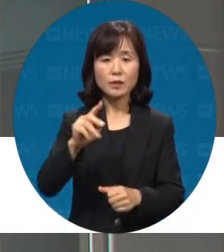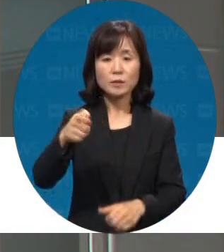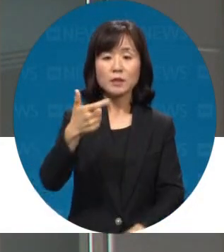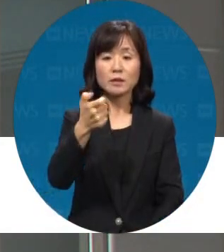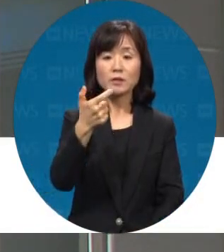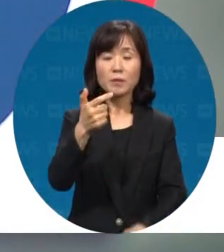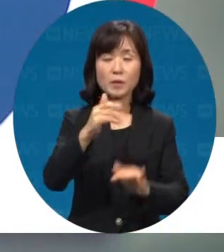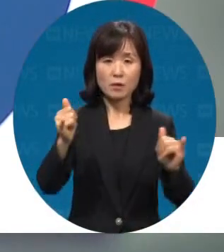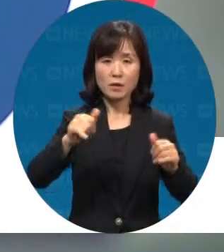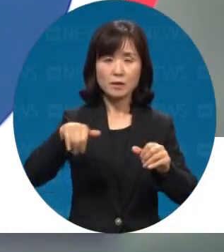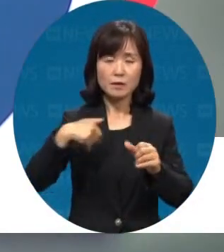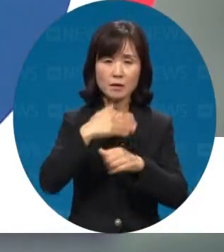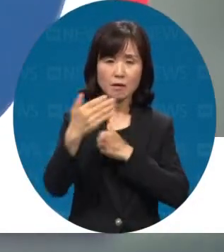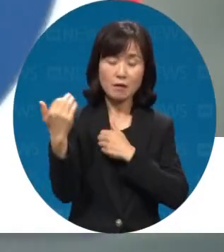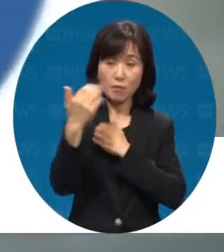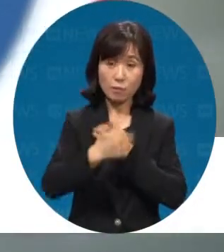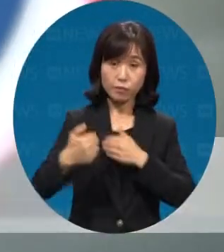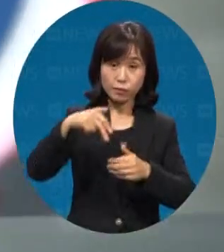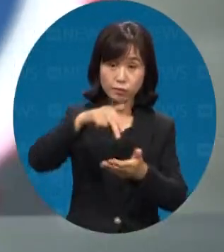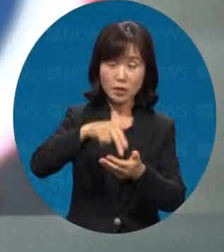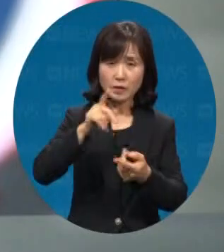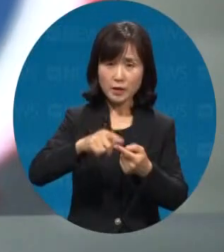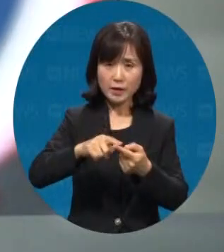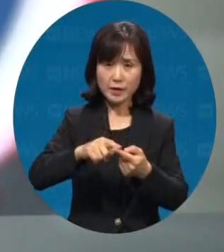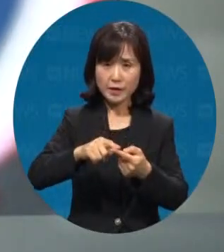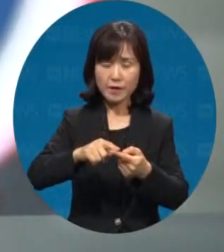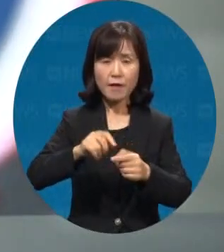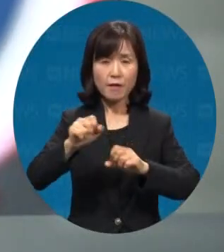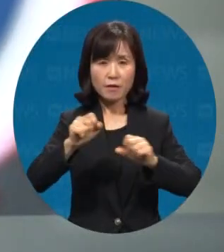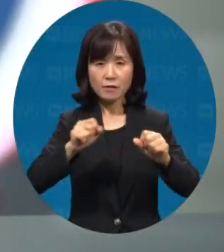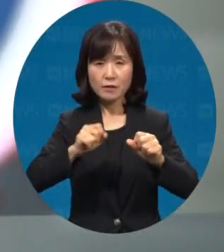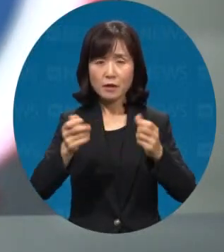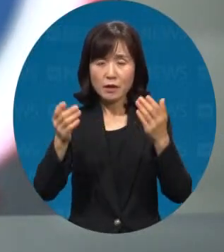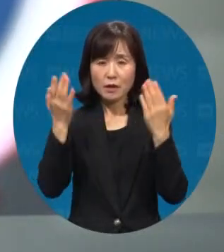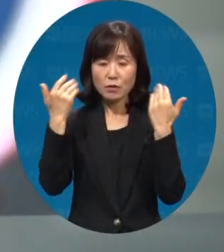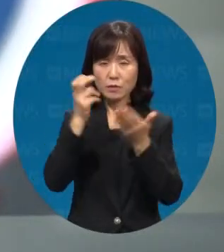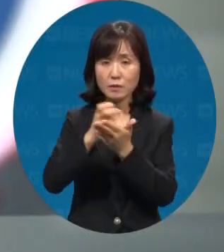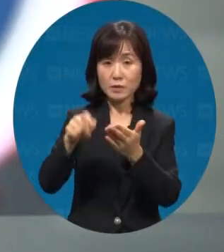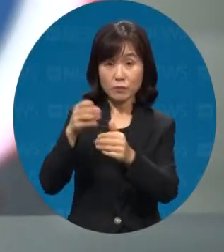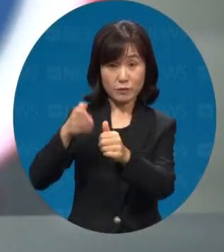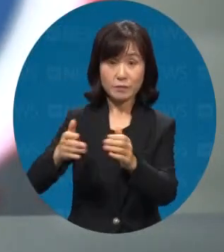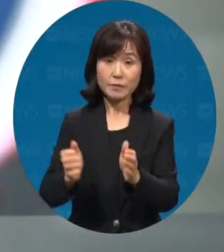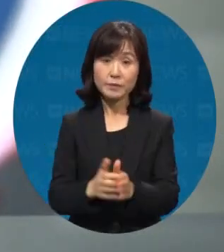대한 신분상 조치를 학교 법인에 요구했습니다 1s 뉴스 침대입니다